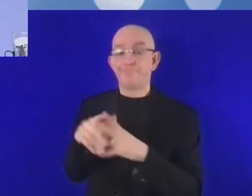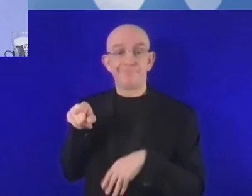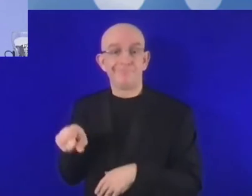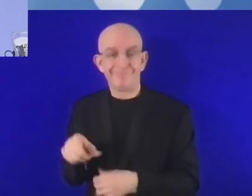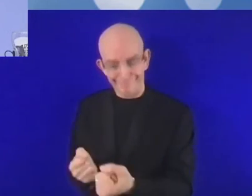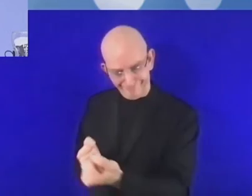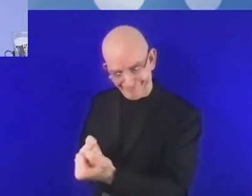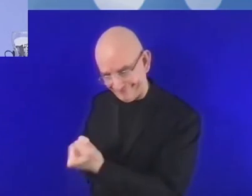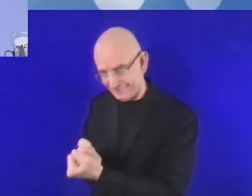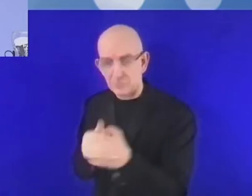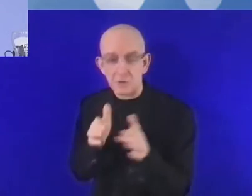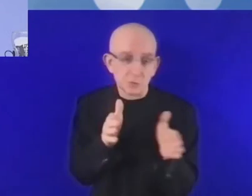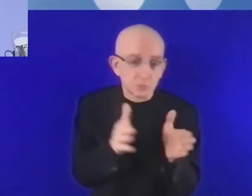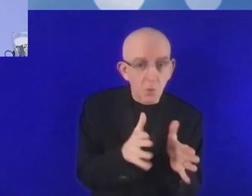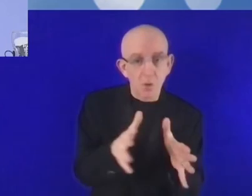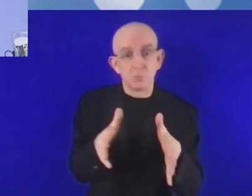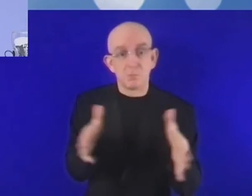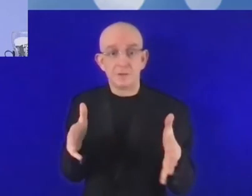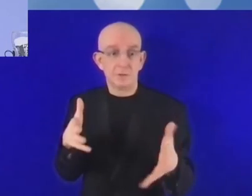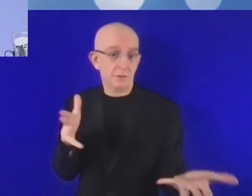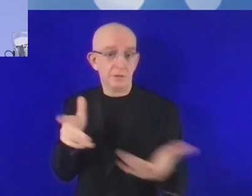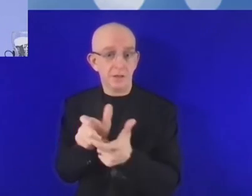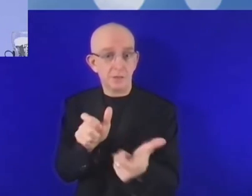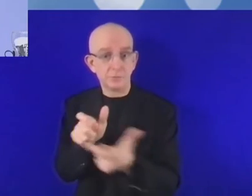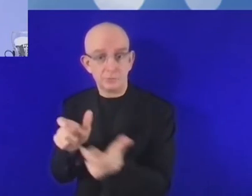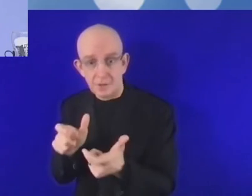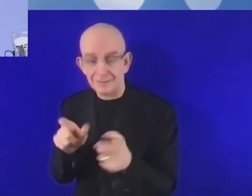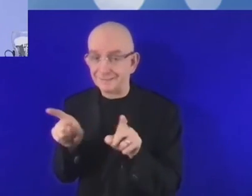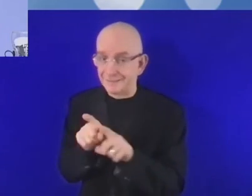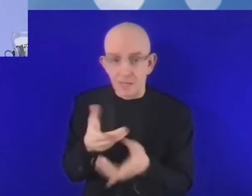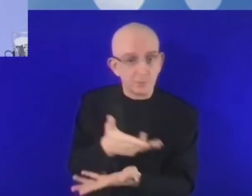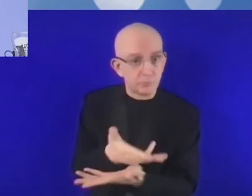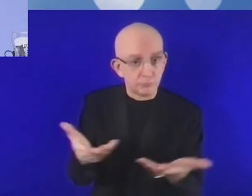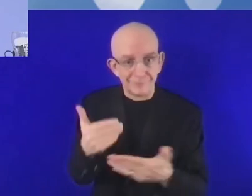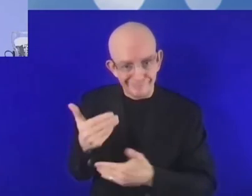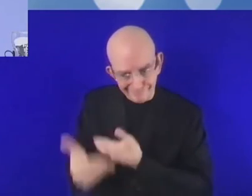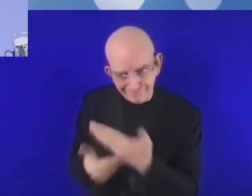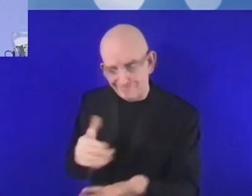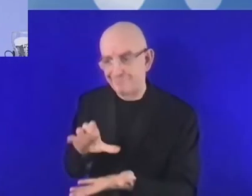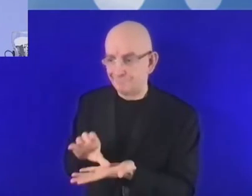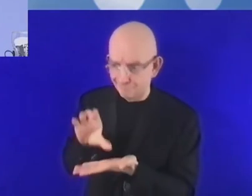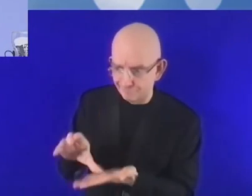предприятия, микропредприятия должны также, во-первых, понять,